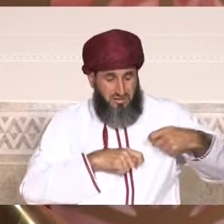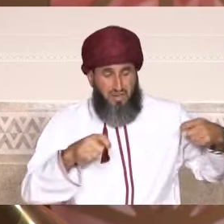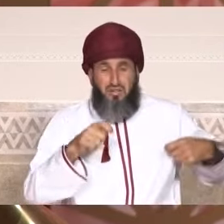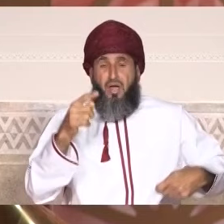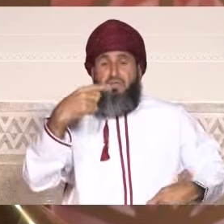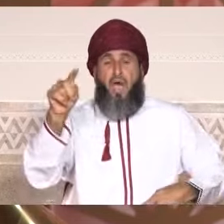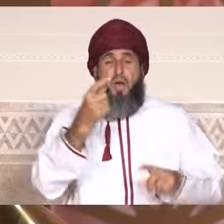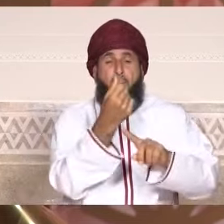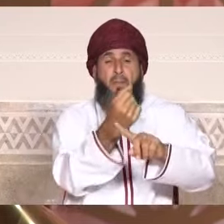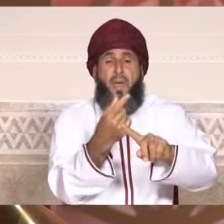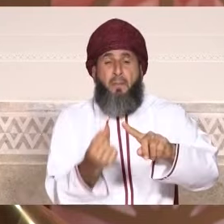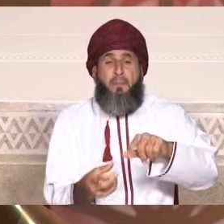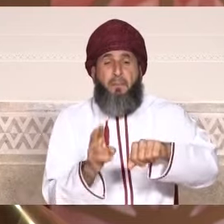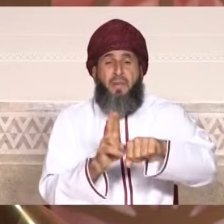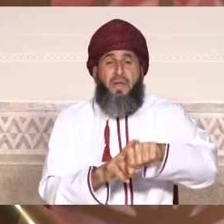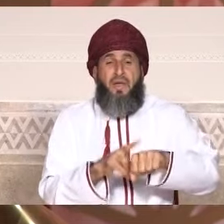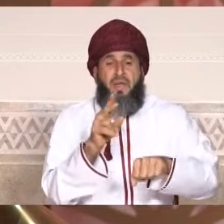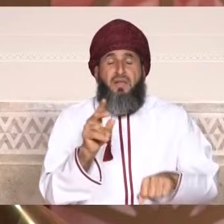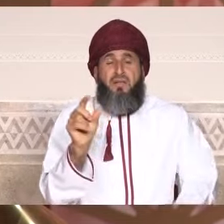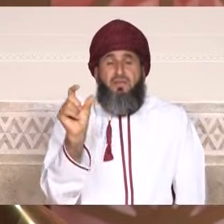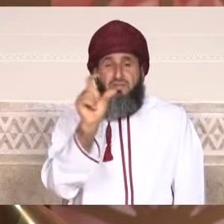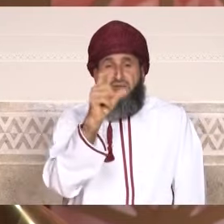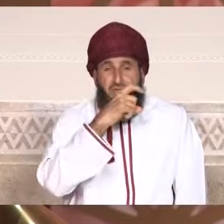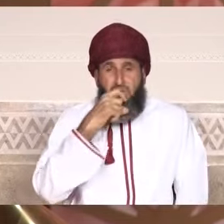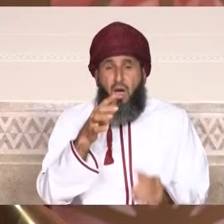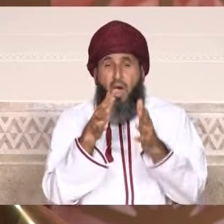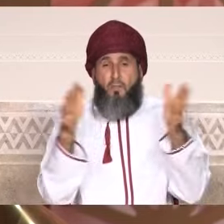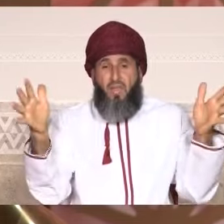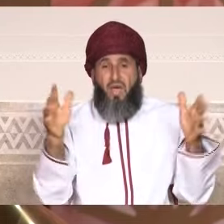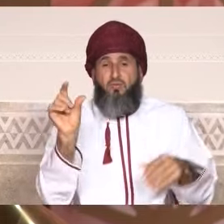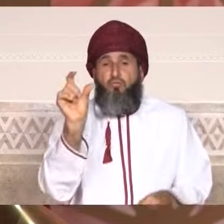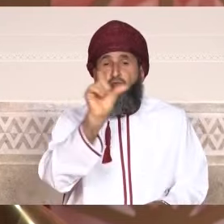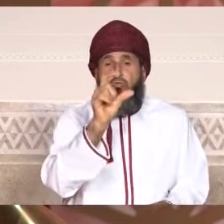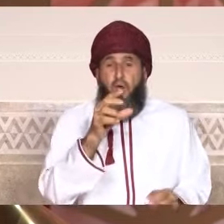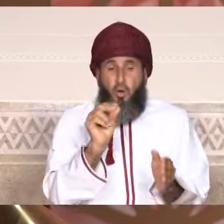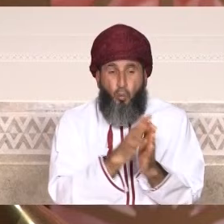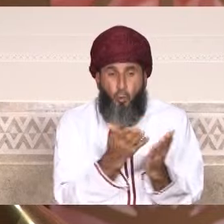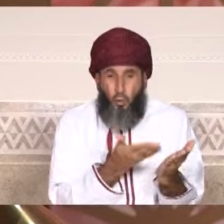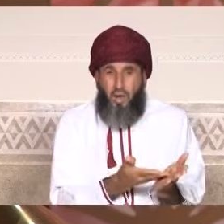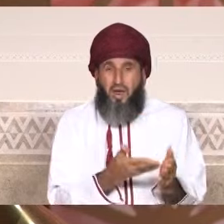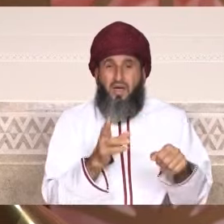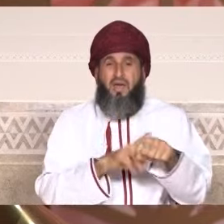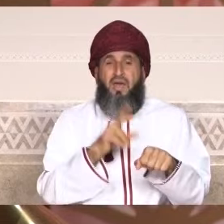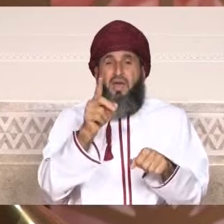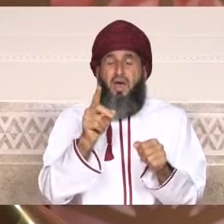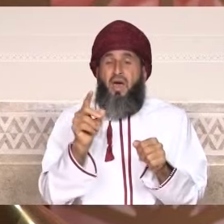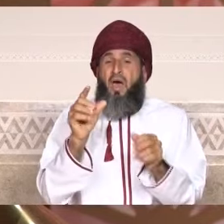في تعظيم رمضان، تعظيم شهر القرآن، تعظيم المولى الكريم جل